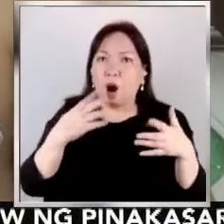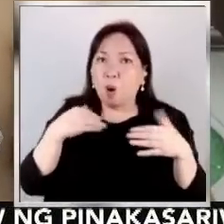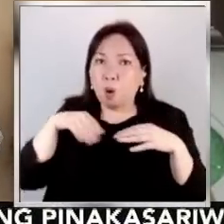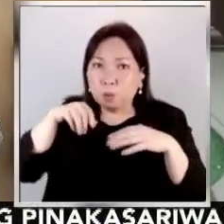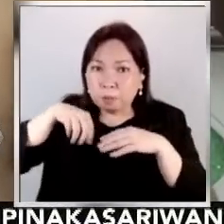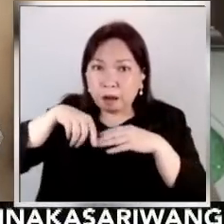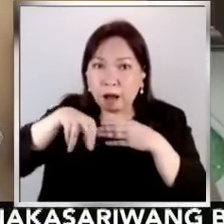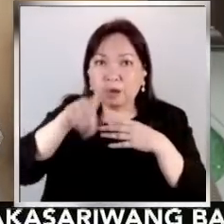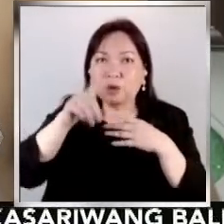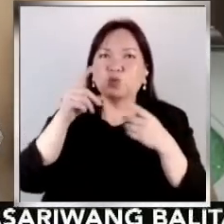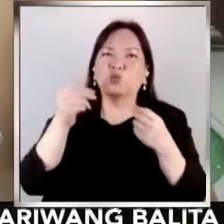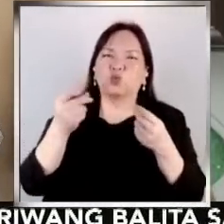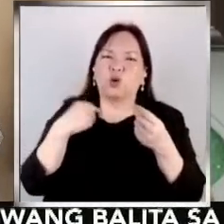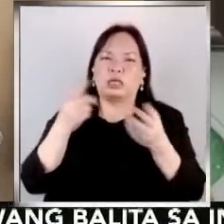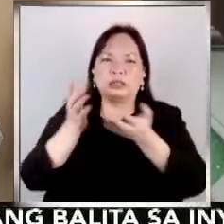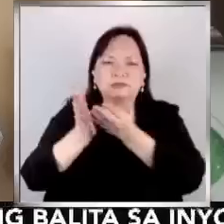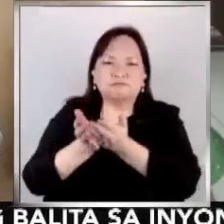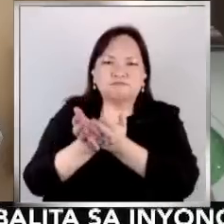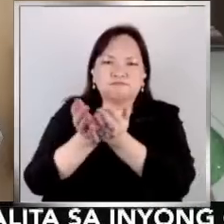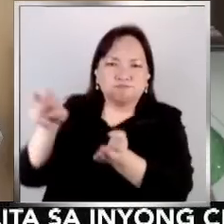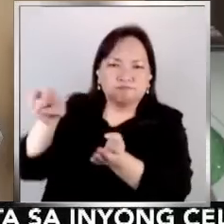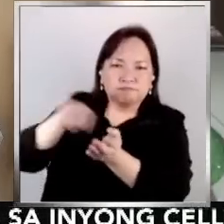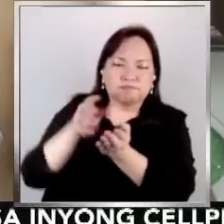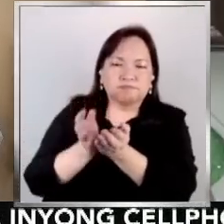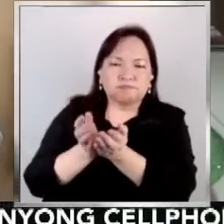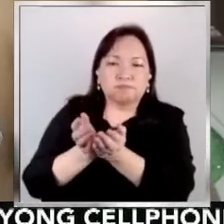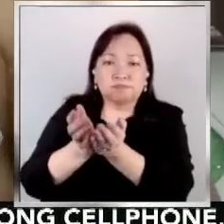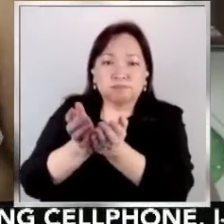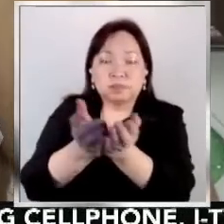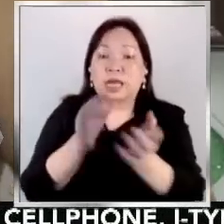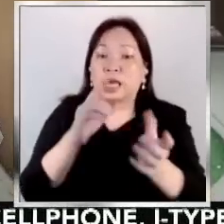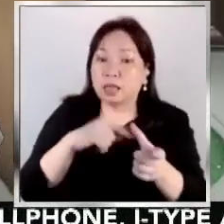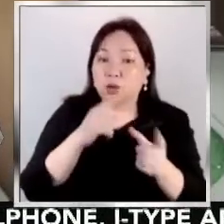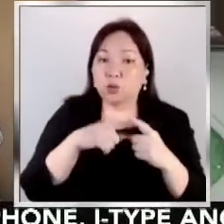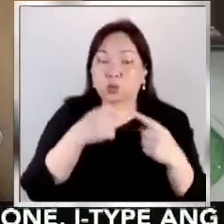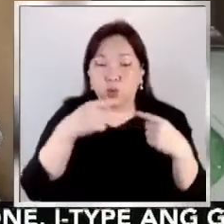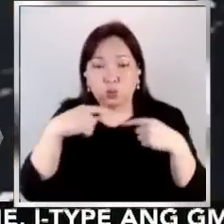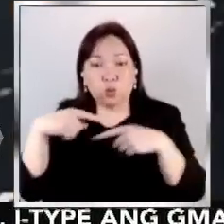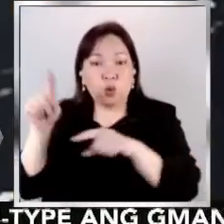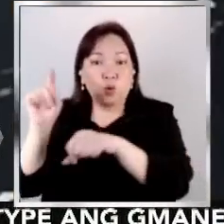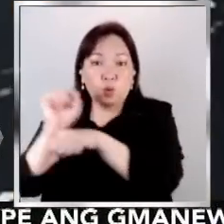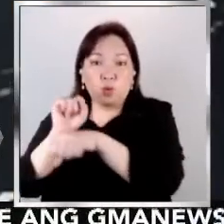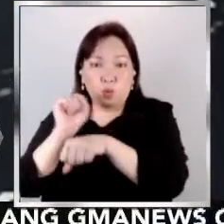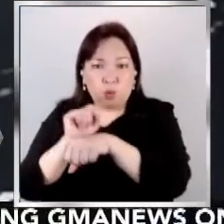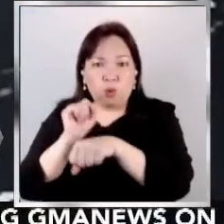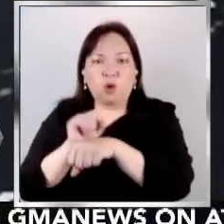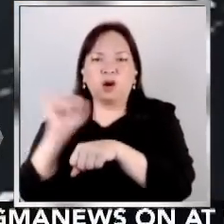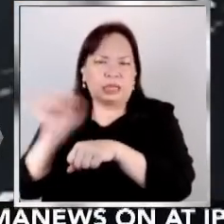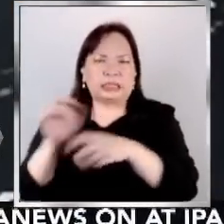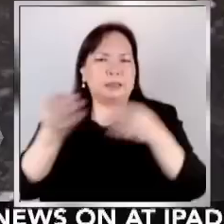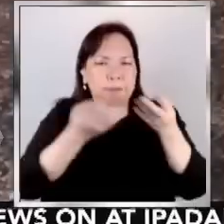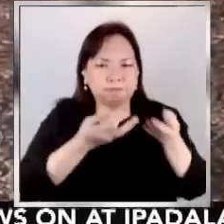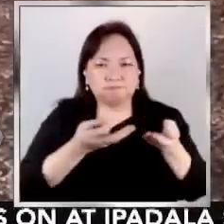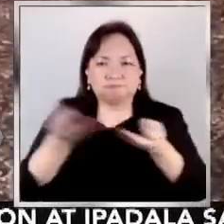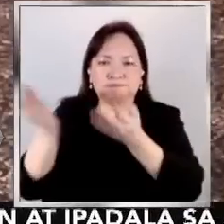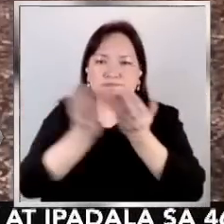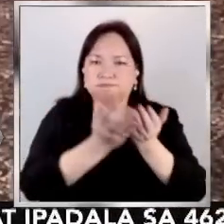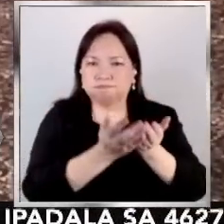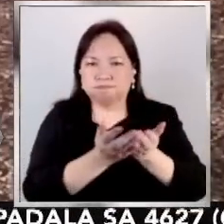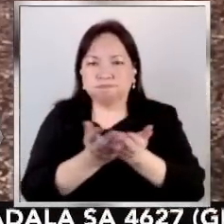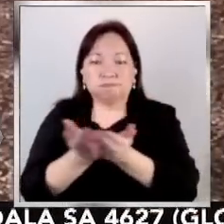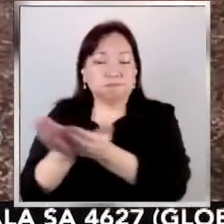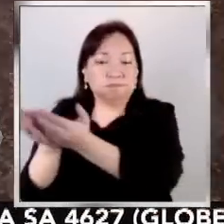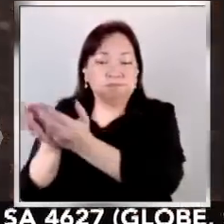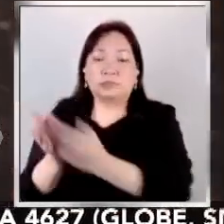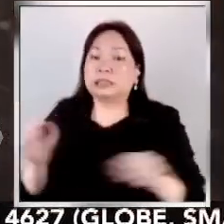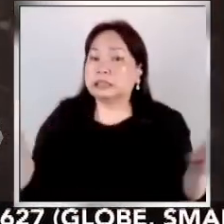namin ng mga bangka. At yung mga papasok sa trabaho, inihatid namin palabas. Sa iba pang bahagi ng Maynila, hanggang gutter naman